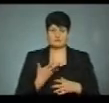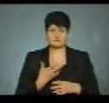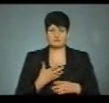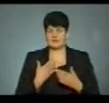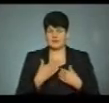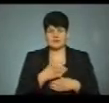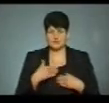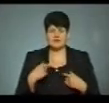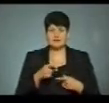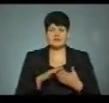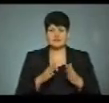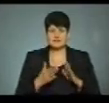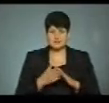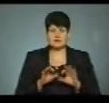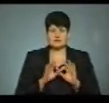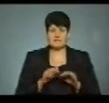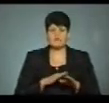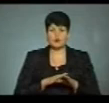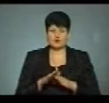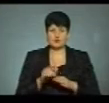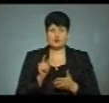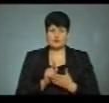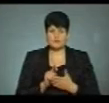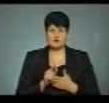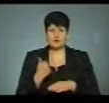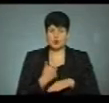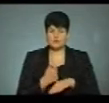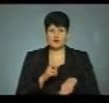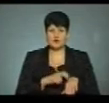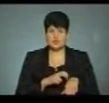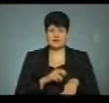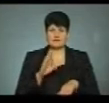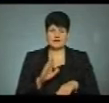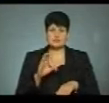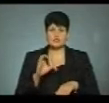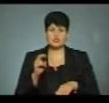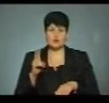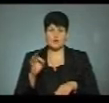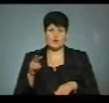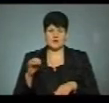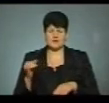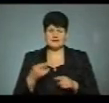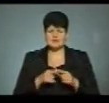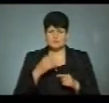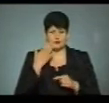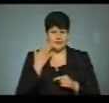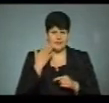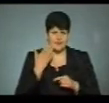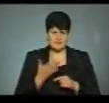захотіли. Їхній стан нам прокоментував виконувач обов'язків головного лікаря закладу Валерій Суконнік. Це були легкі такі